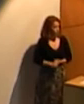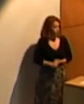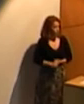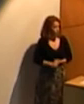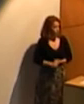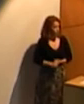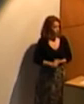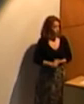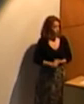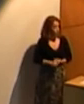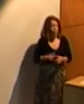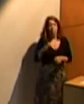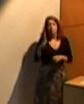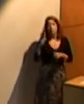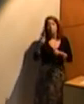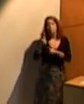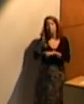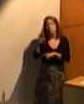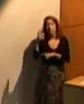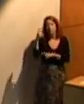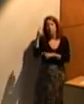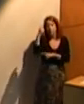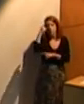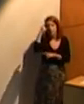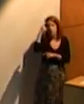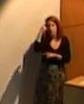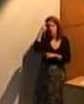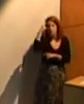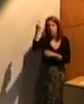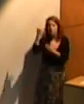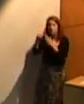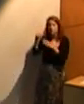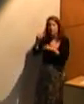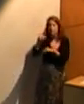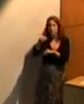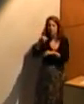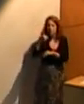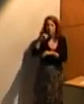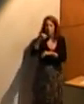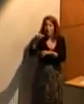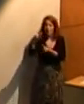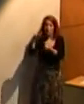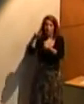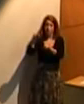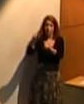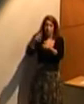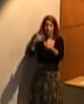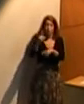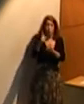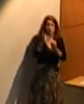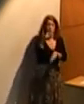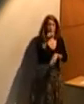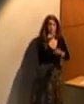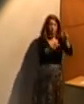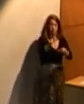ce qu'ils disent que finalement l'intelligence artificielle dans quelques je crois que c'est autour de à l'horizon 2030 enfin dépassé d'une manière telle que l'intelligence artificielle